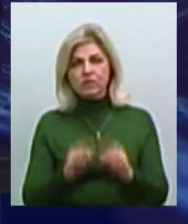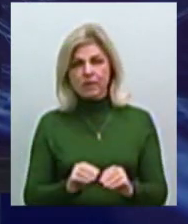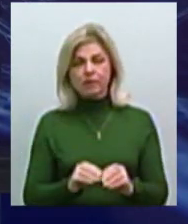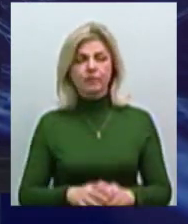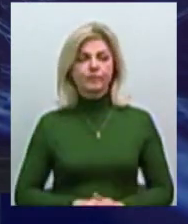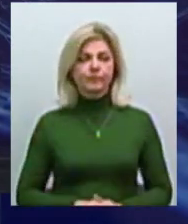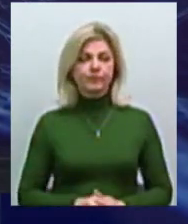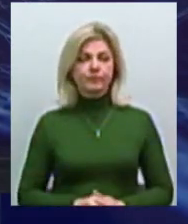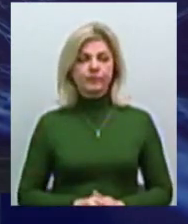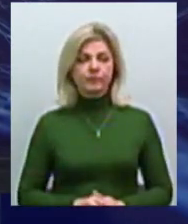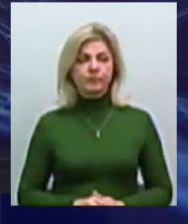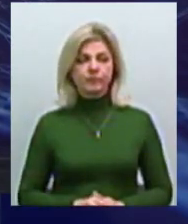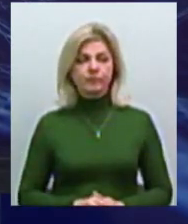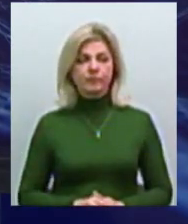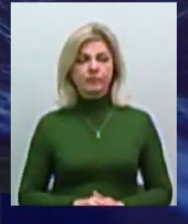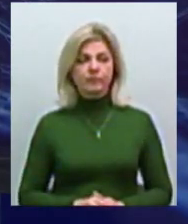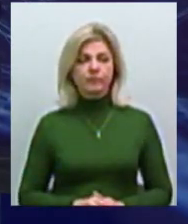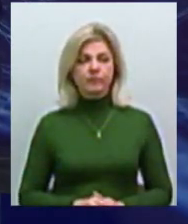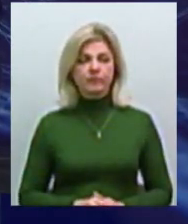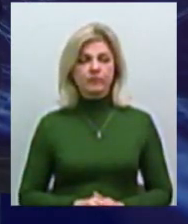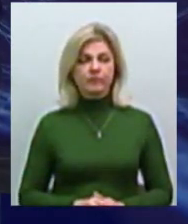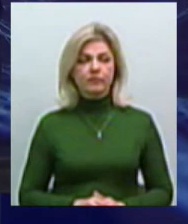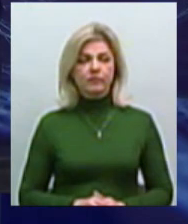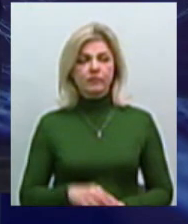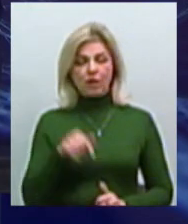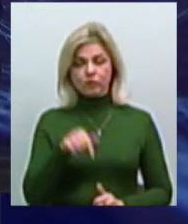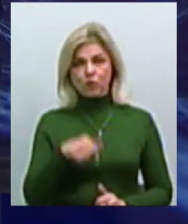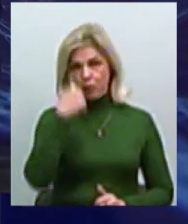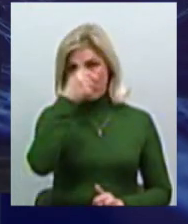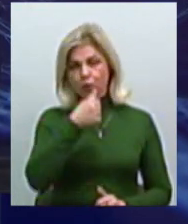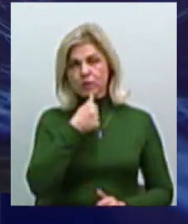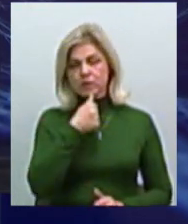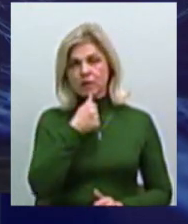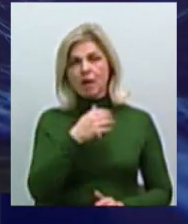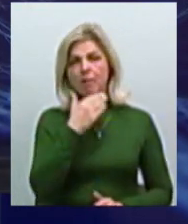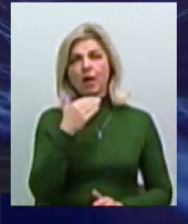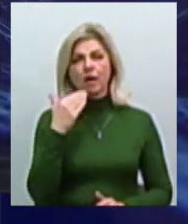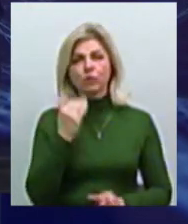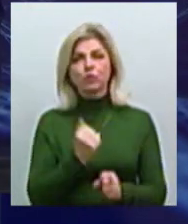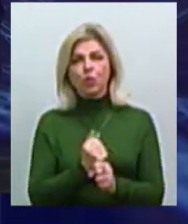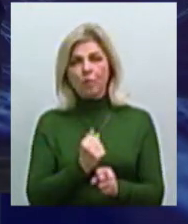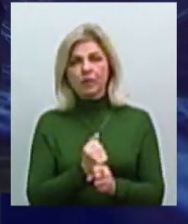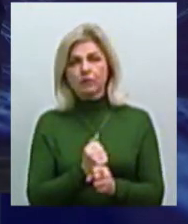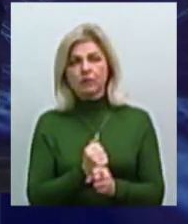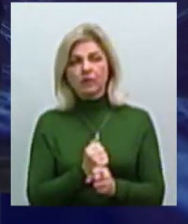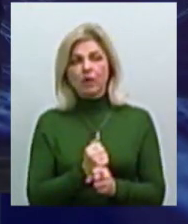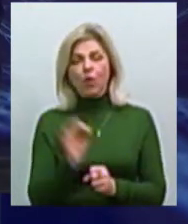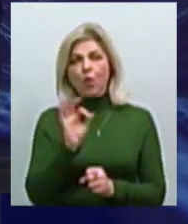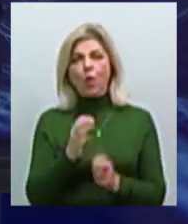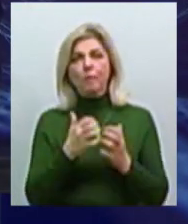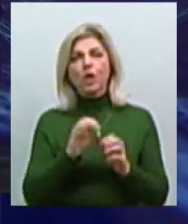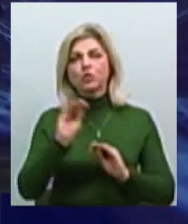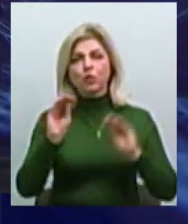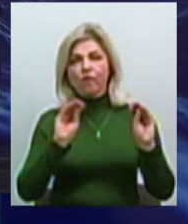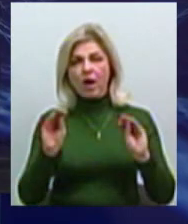вогнегасників. Крім того, в цьому році багато зроблено стосовно облаштування